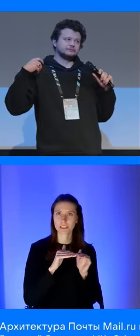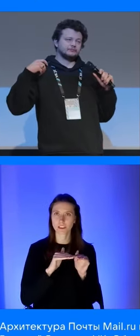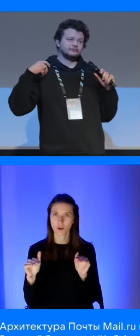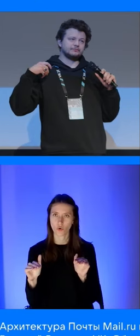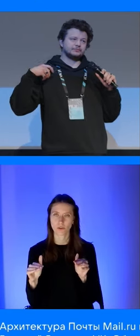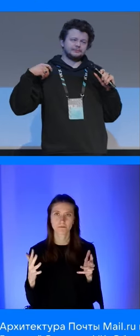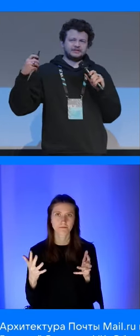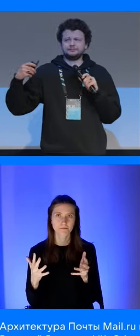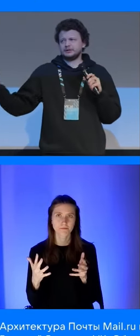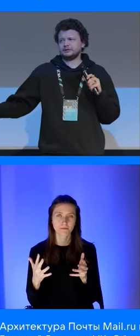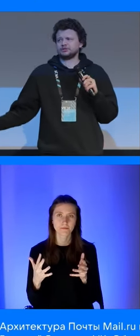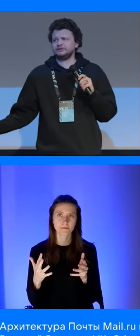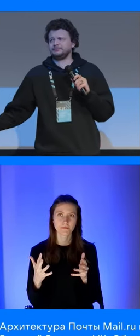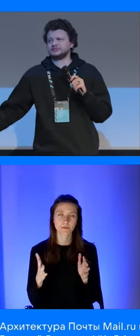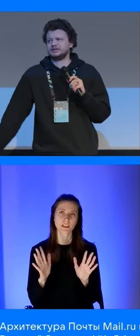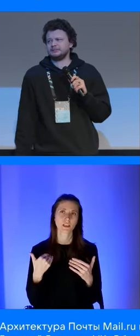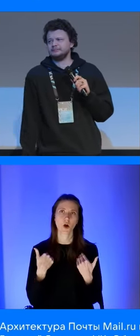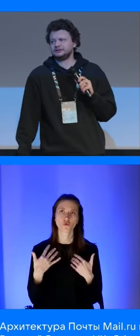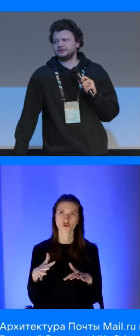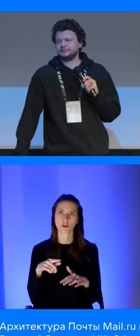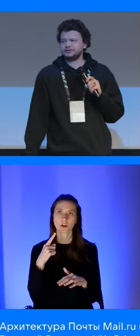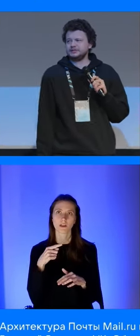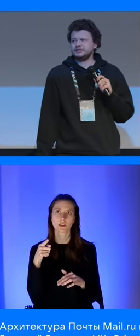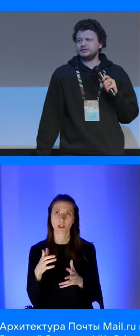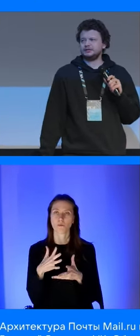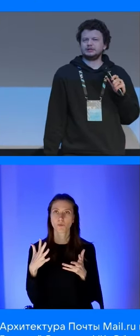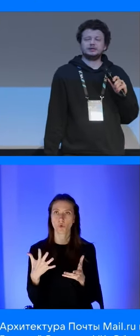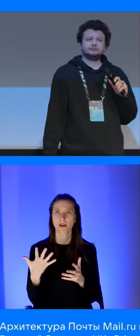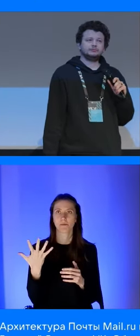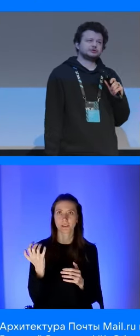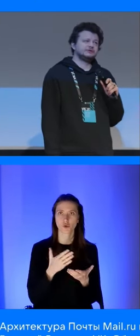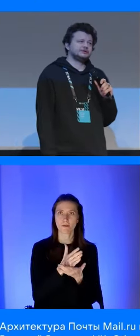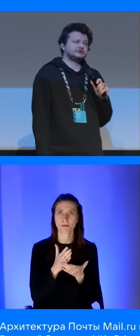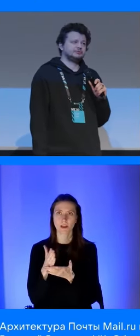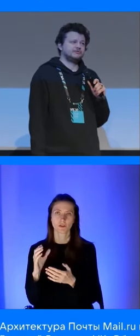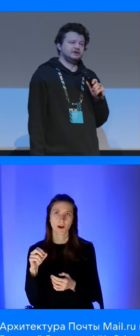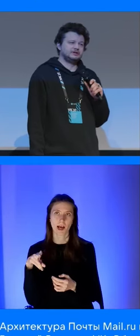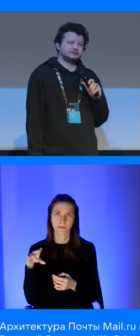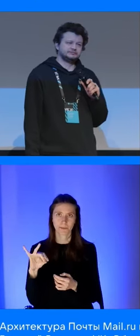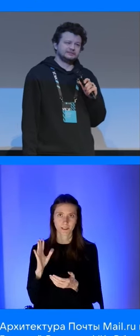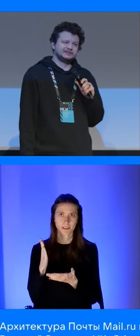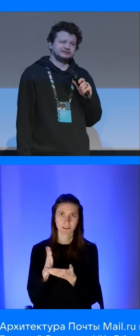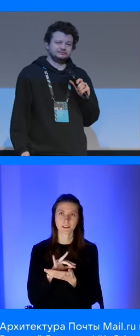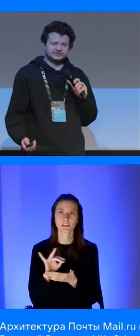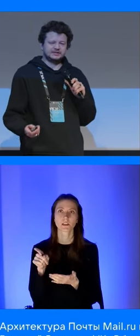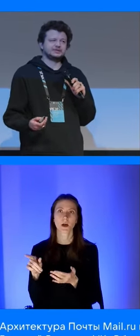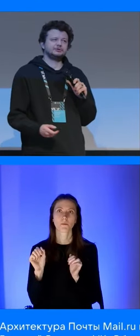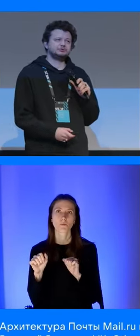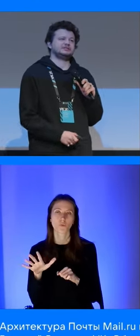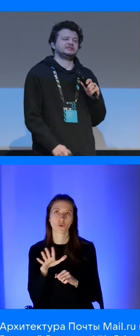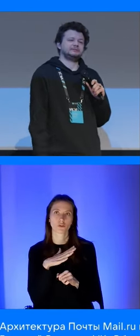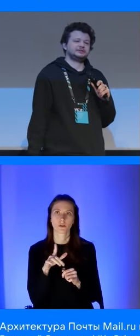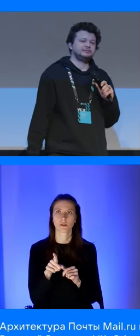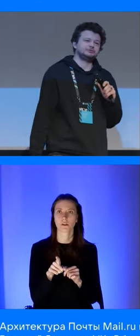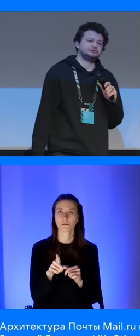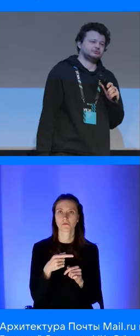он там порядка, как я уже говорил, 500 методов, API-шки, и мы можем выкатить это буквально за десятки минут,